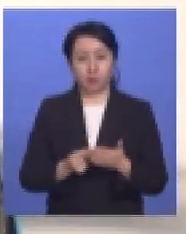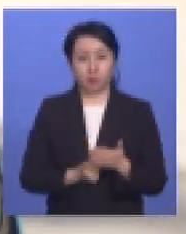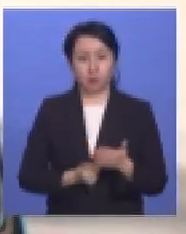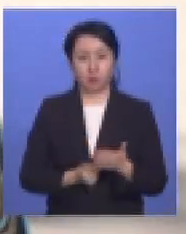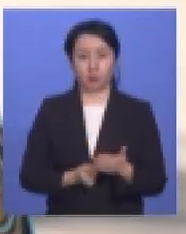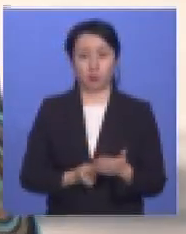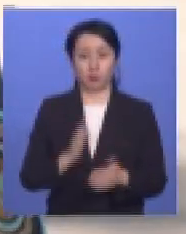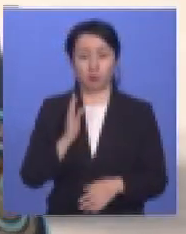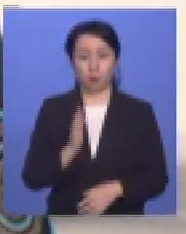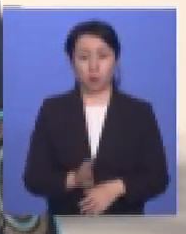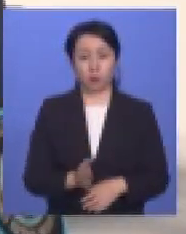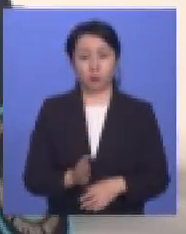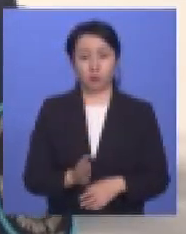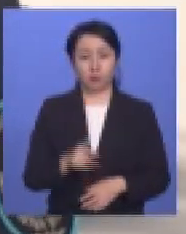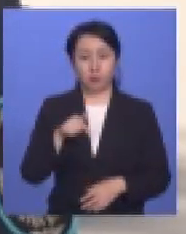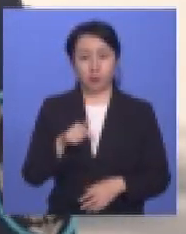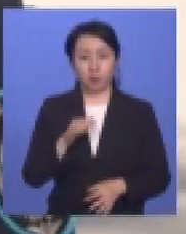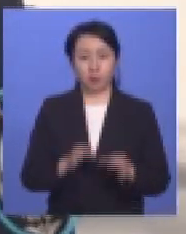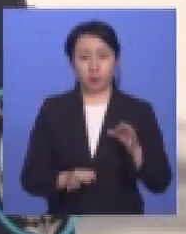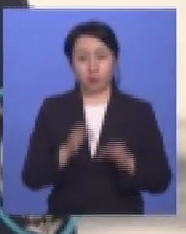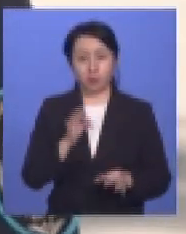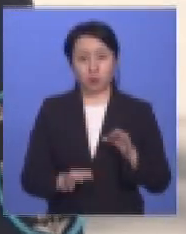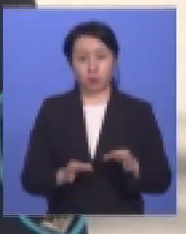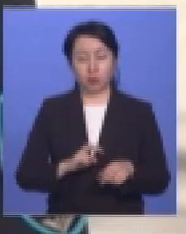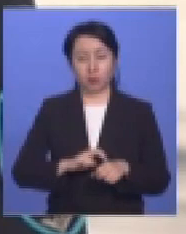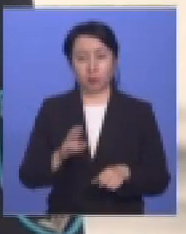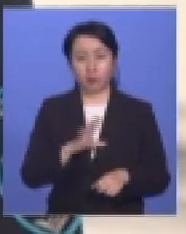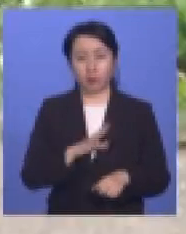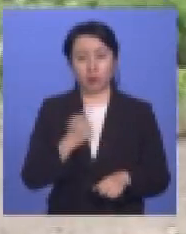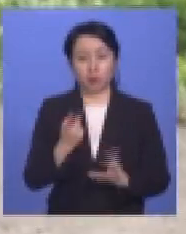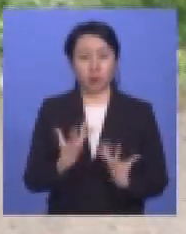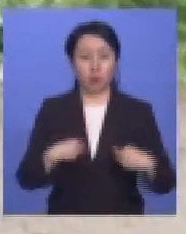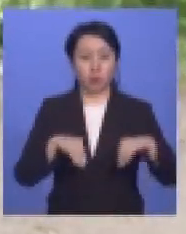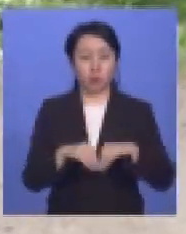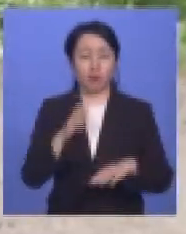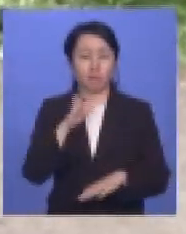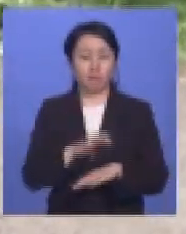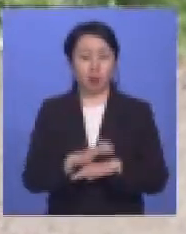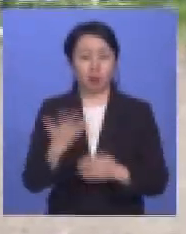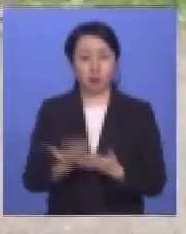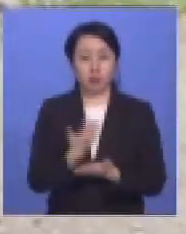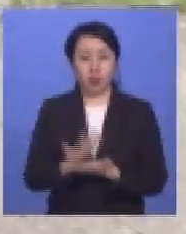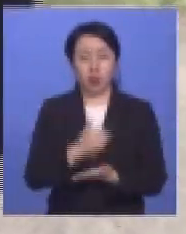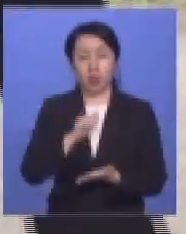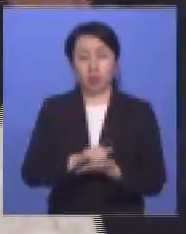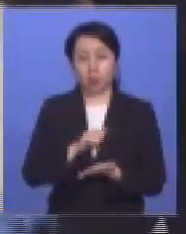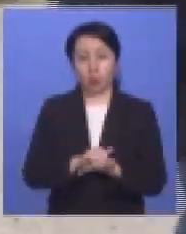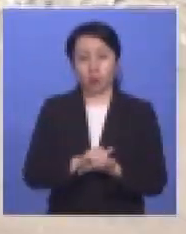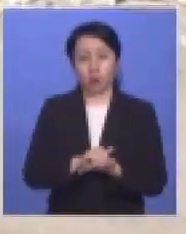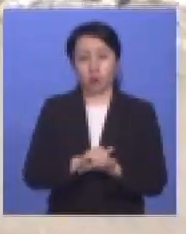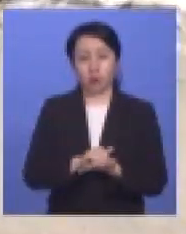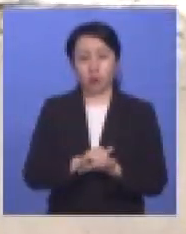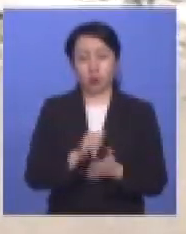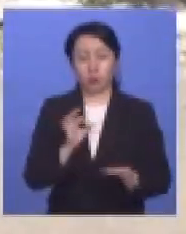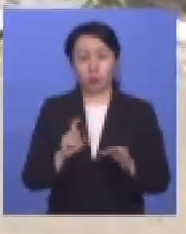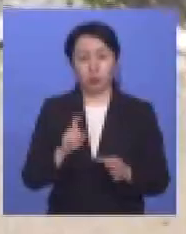тіркегіштерінің жазбалары жеткілікті болады. Ал соңғы шешімді сот шығарады. Бұрын отбасылық жанжал фактісі бойынша жиналған материалдардың